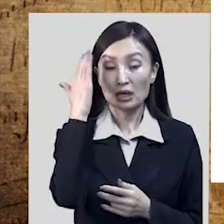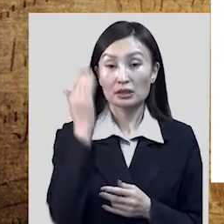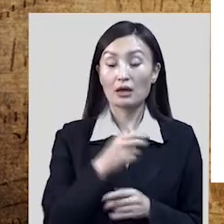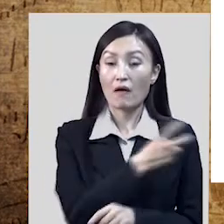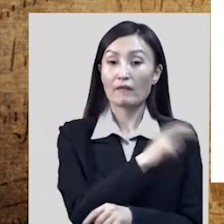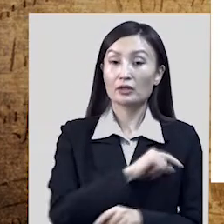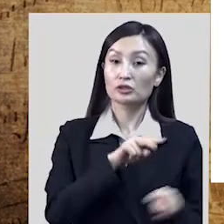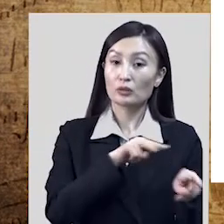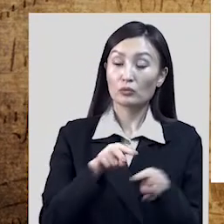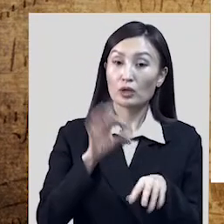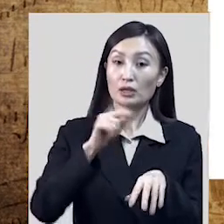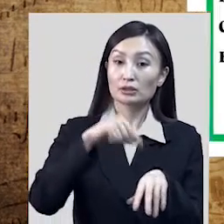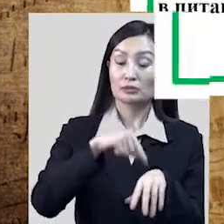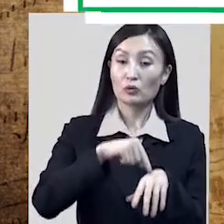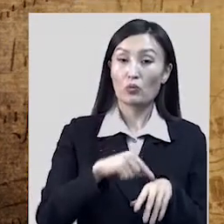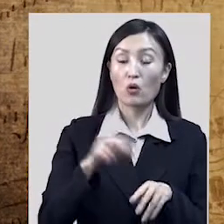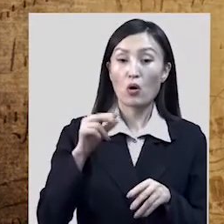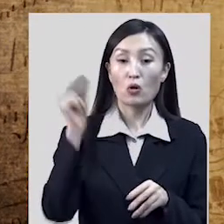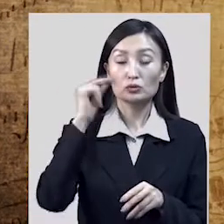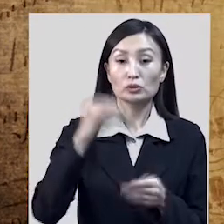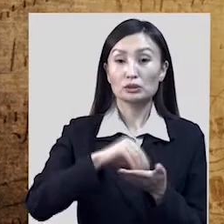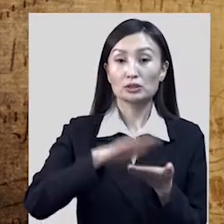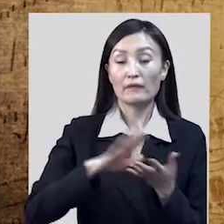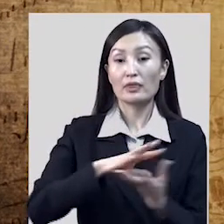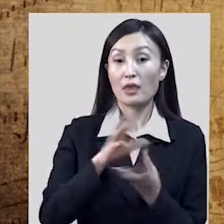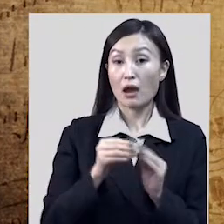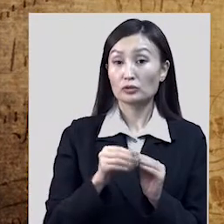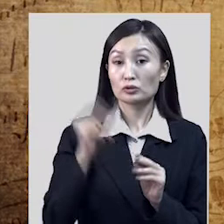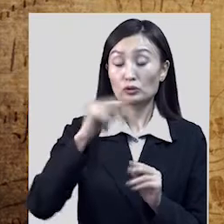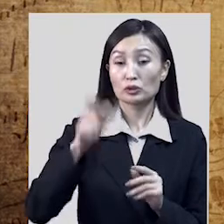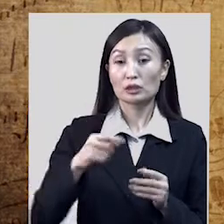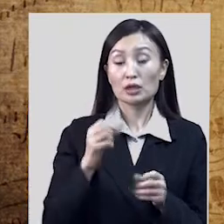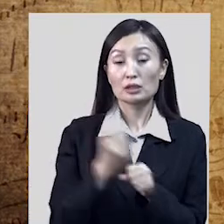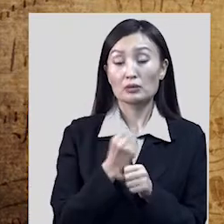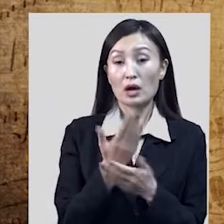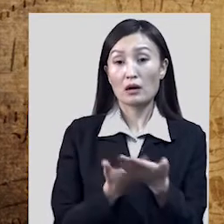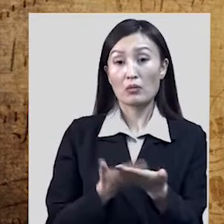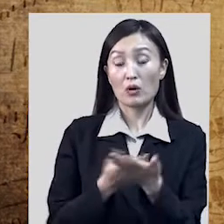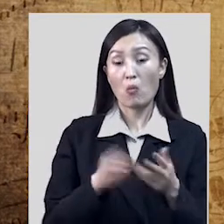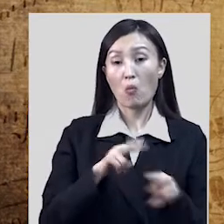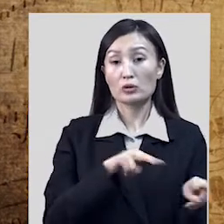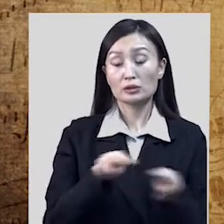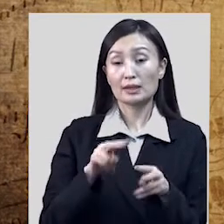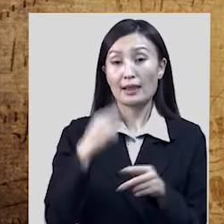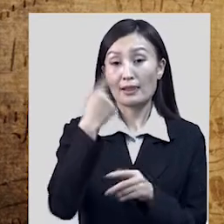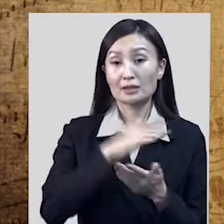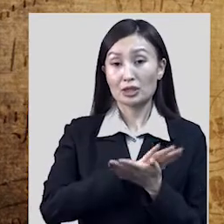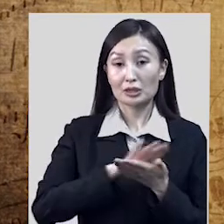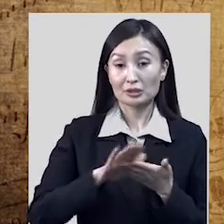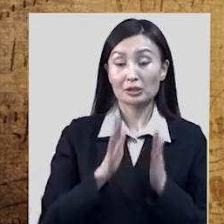наблюдали за симптомами учились ставить диагноз ученые разрабатывали рекомендации по соблюдения личной гигиены